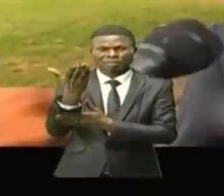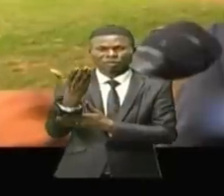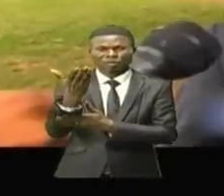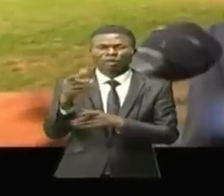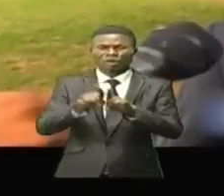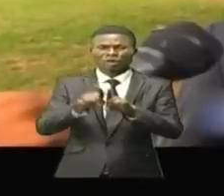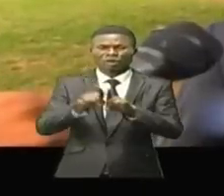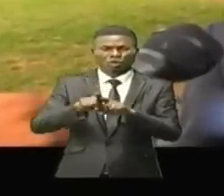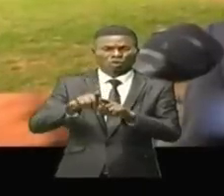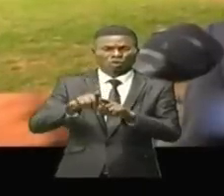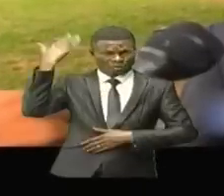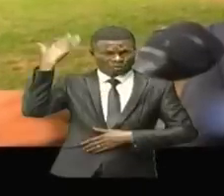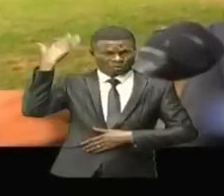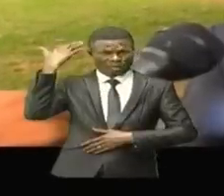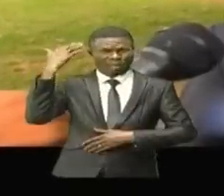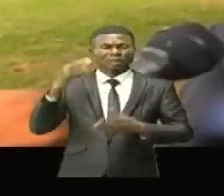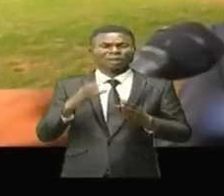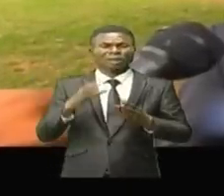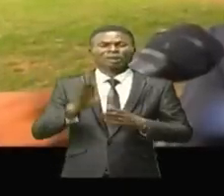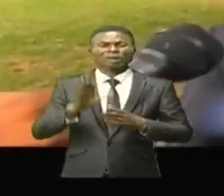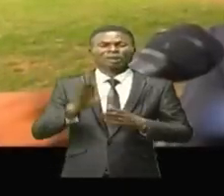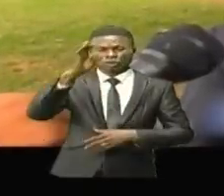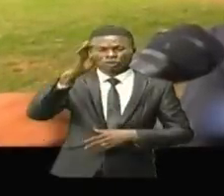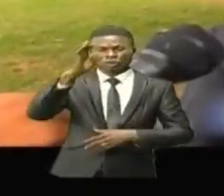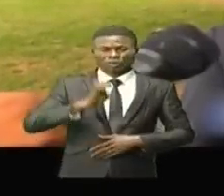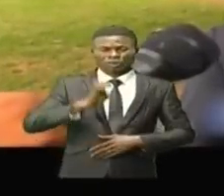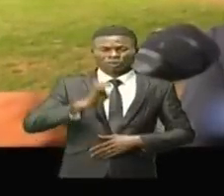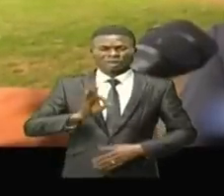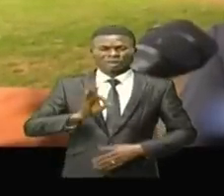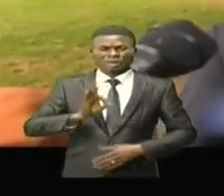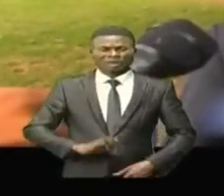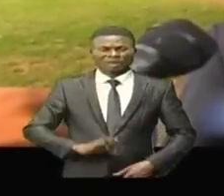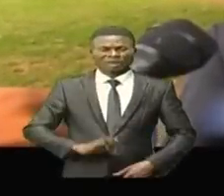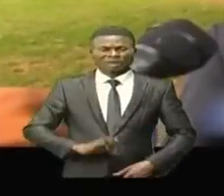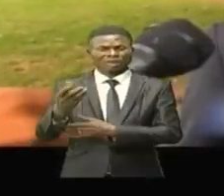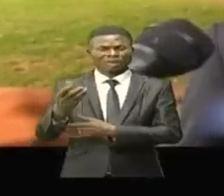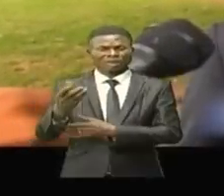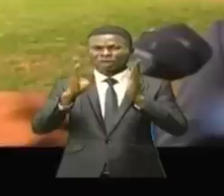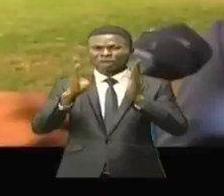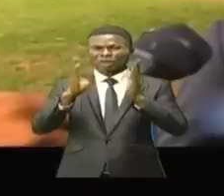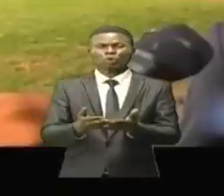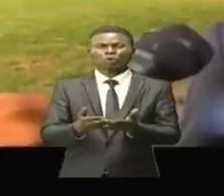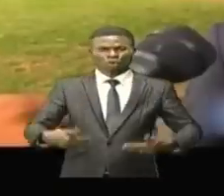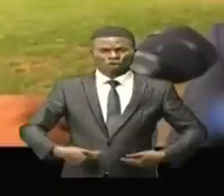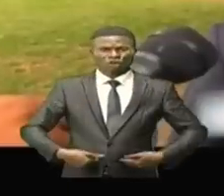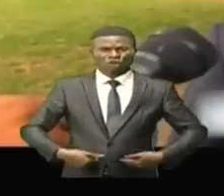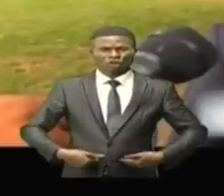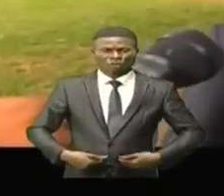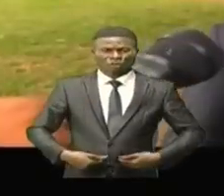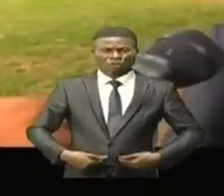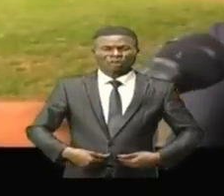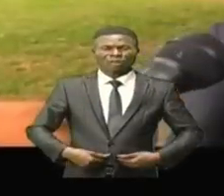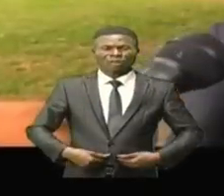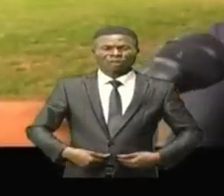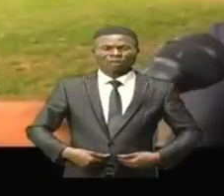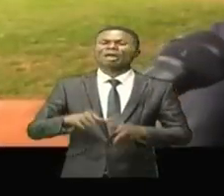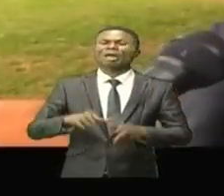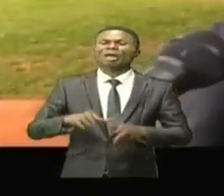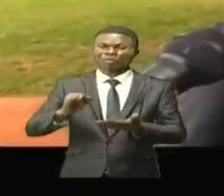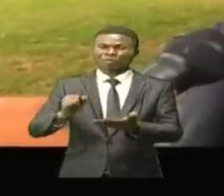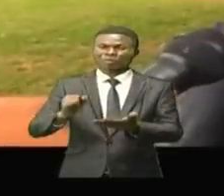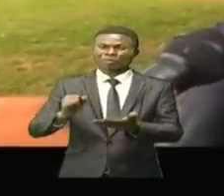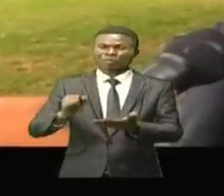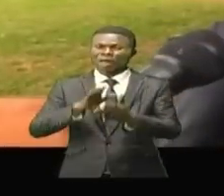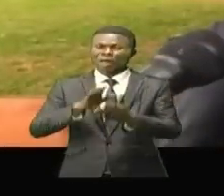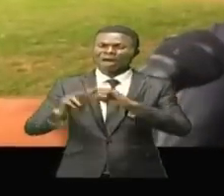été lancé par son Excellence Félix-Antoine Tshisekedi, à tous les jeunes de venir s'enrôler massivement, parce que vous le savez très